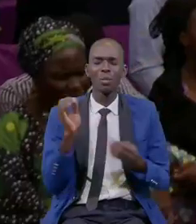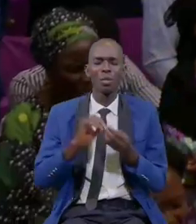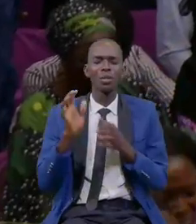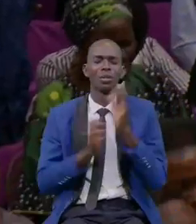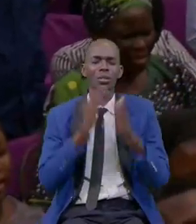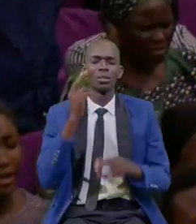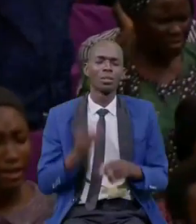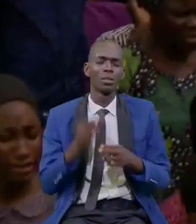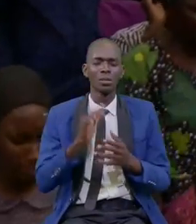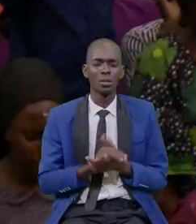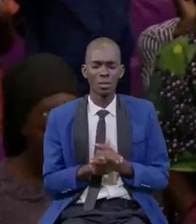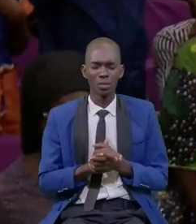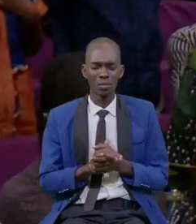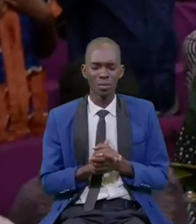Jésus.